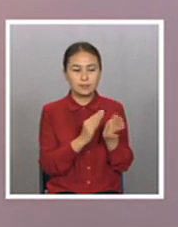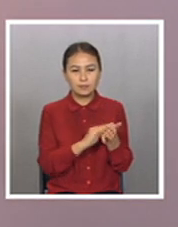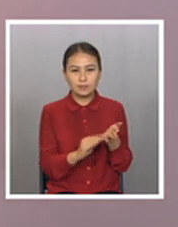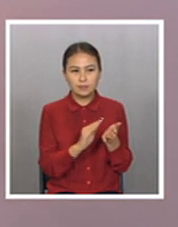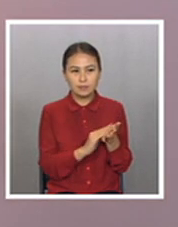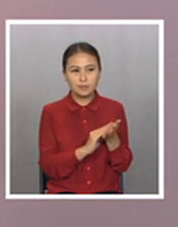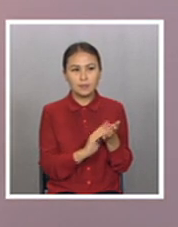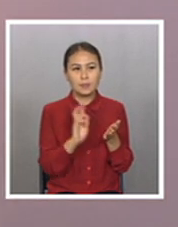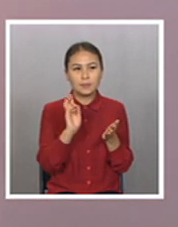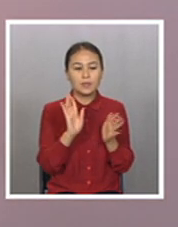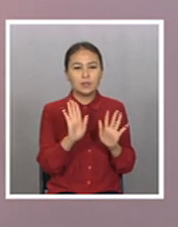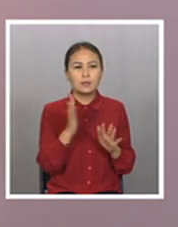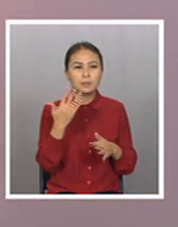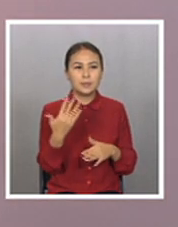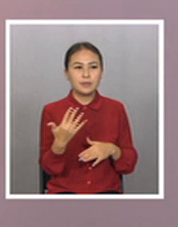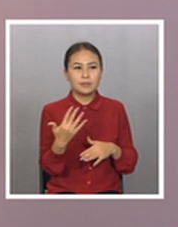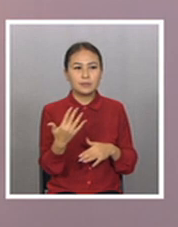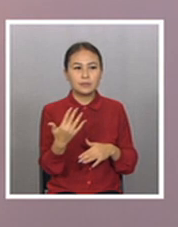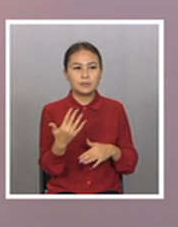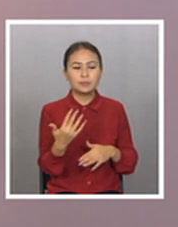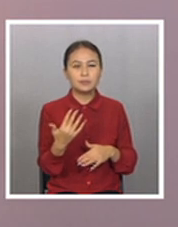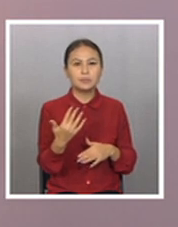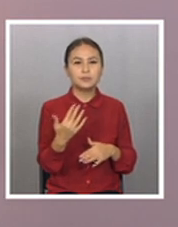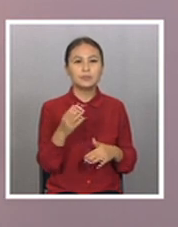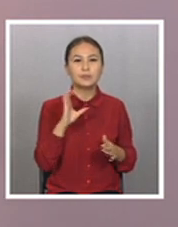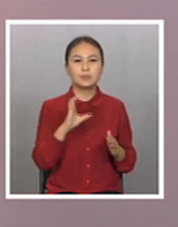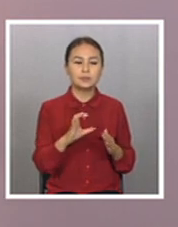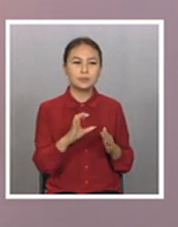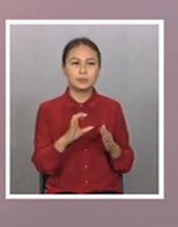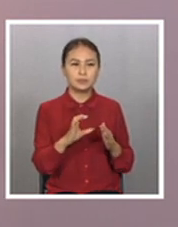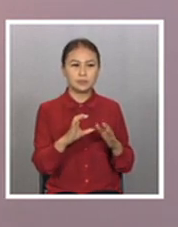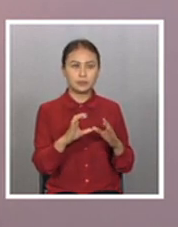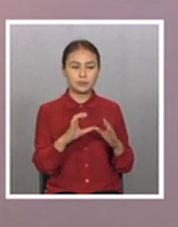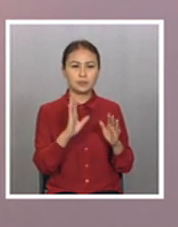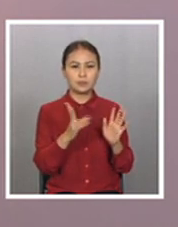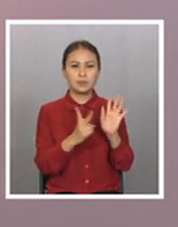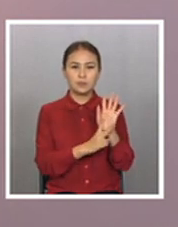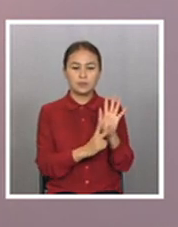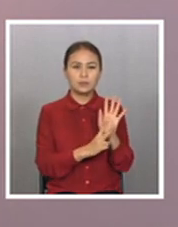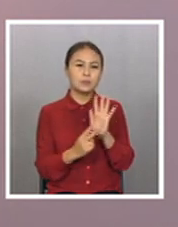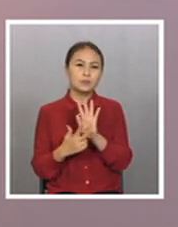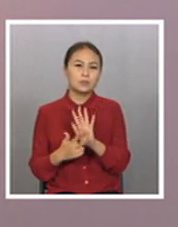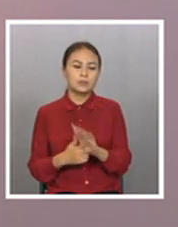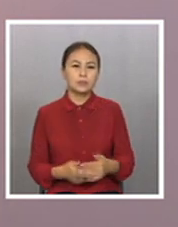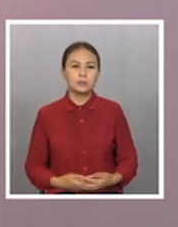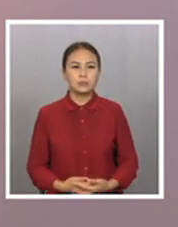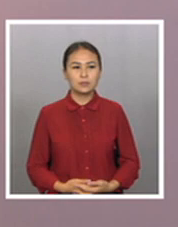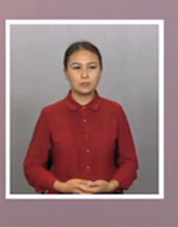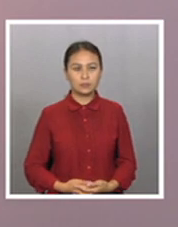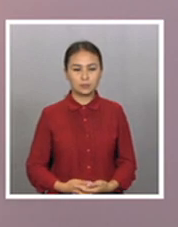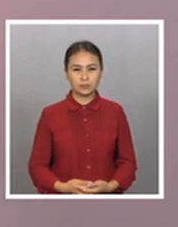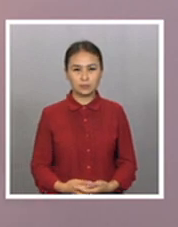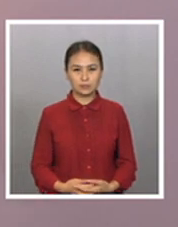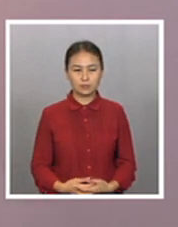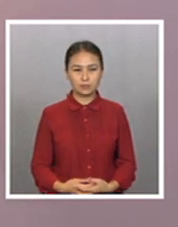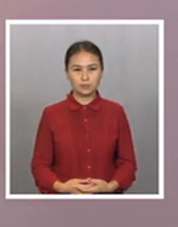В жиынына тиісті бес цифрын жазамыз. Ал С жиынына тиісті жеті және